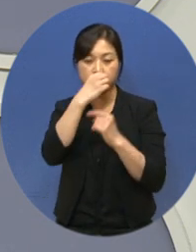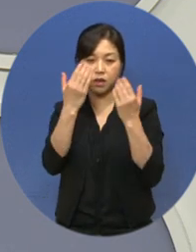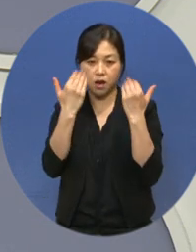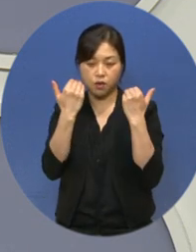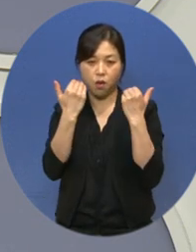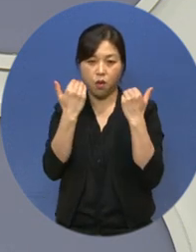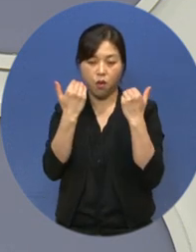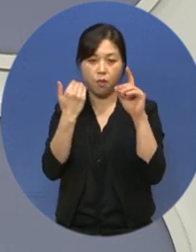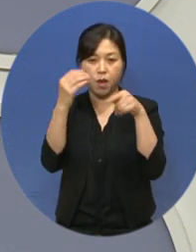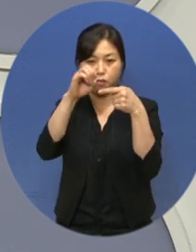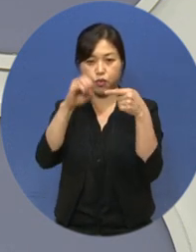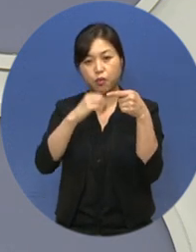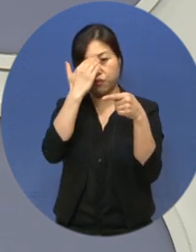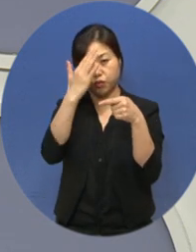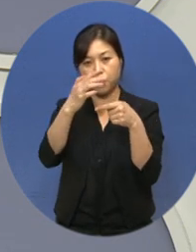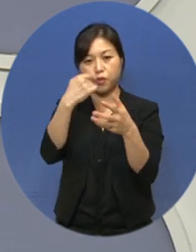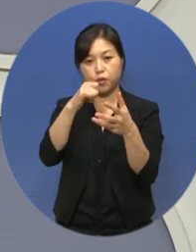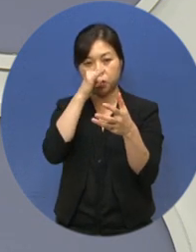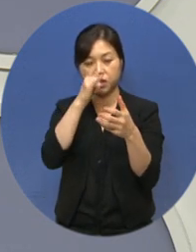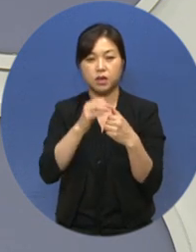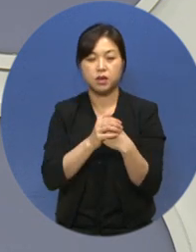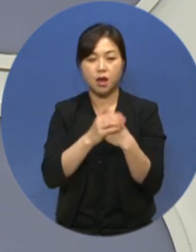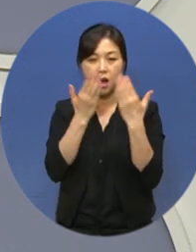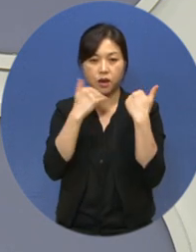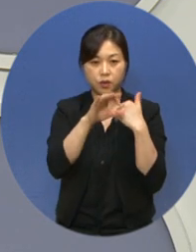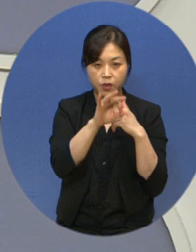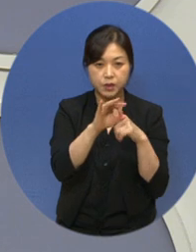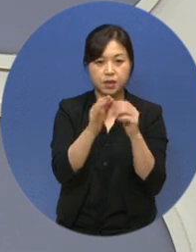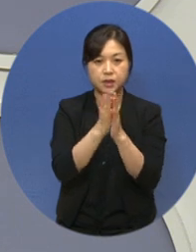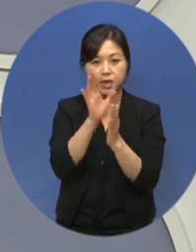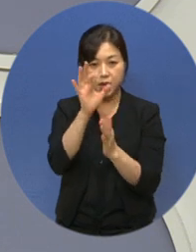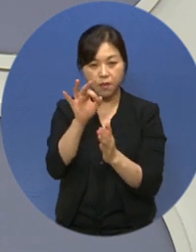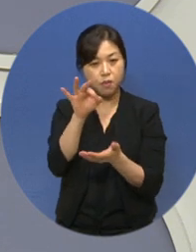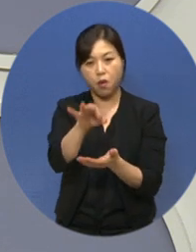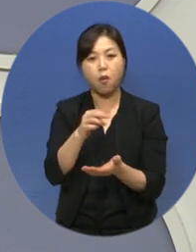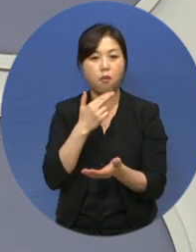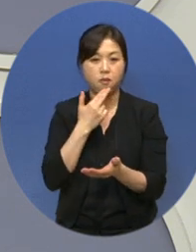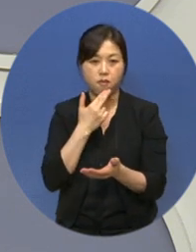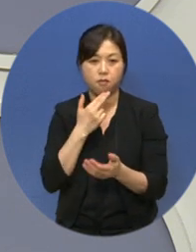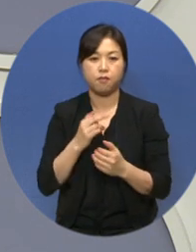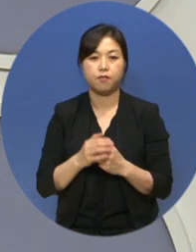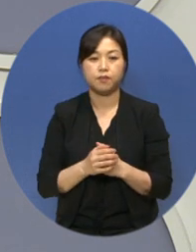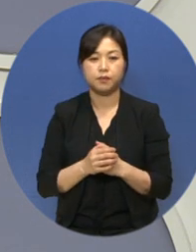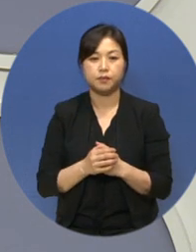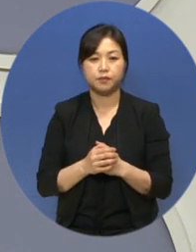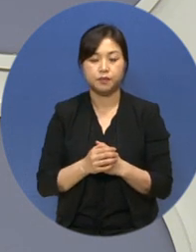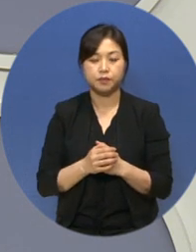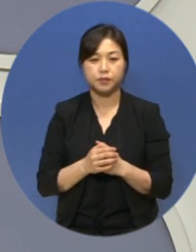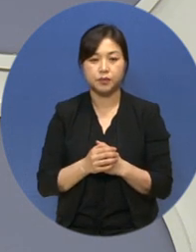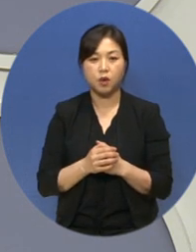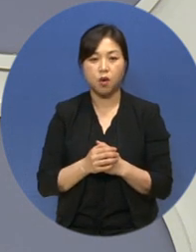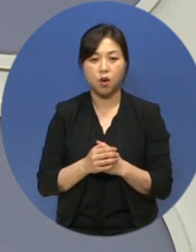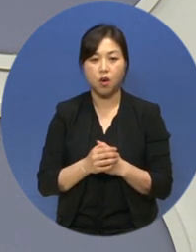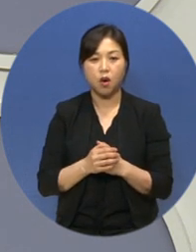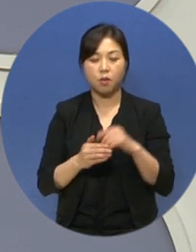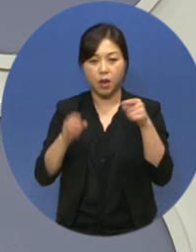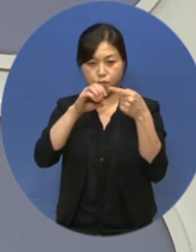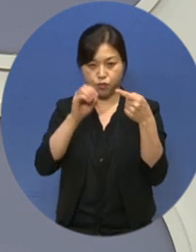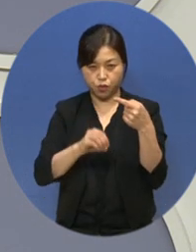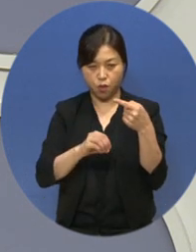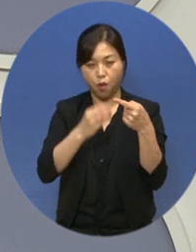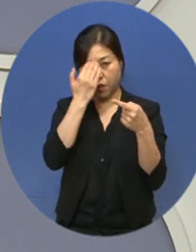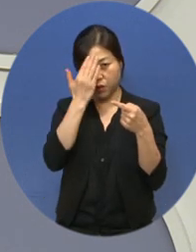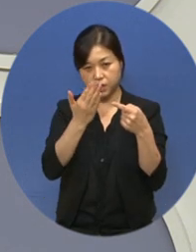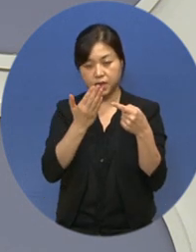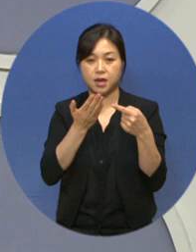무상 교육을 실시합니다 몇 수업료 라든가 책값이 있지 않 내고요 또 나와서 친환경 100% 무상 급식 또 추천 남들은 이미